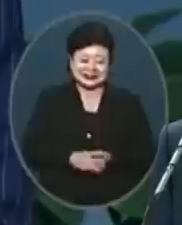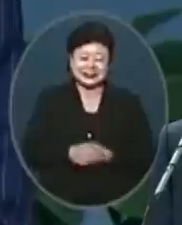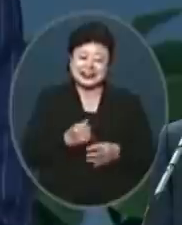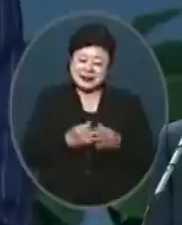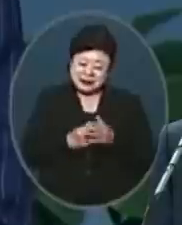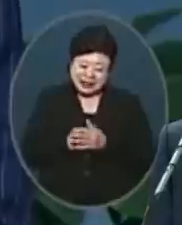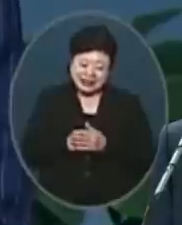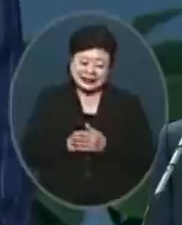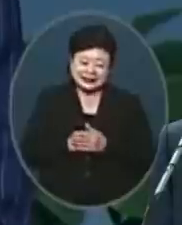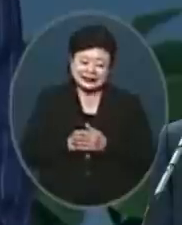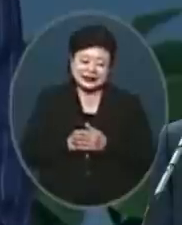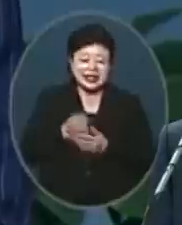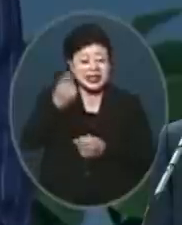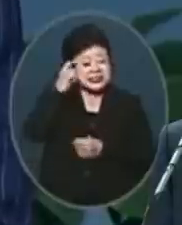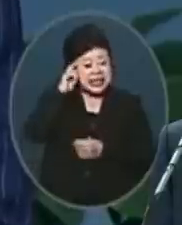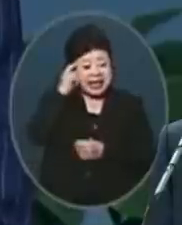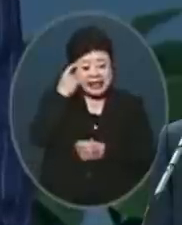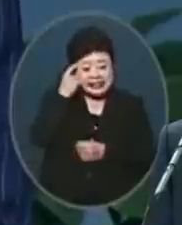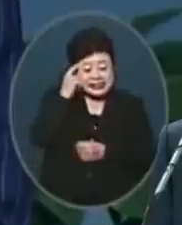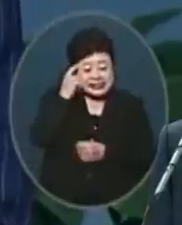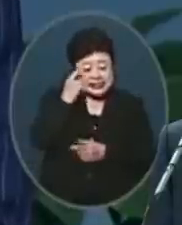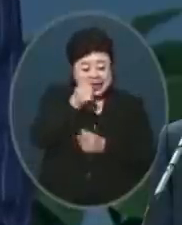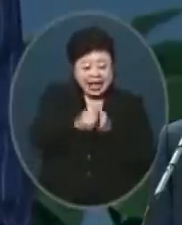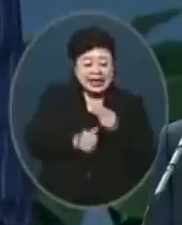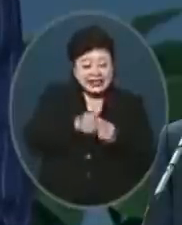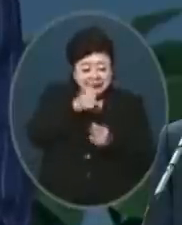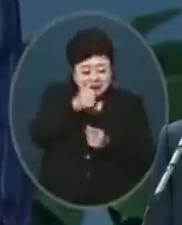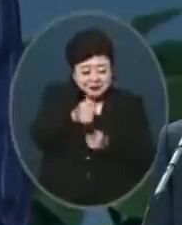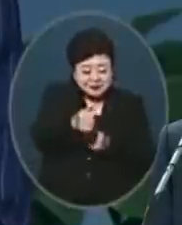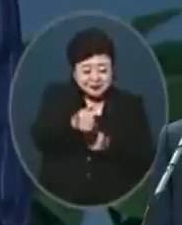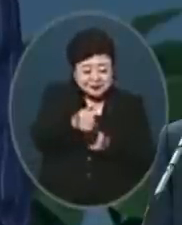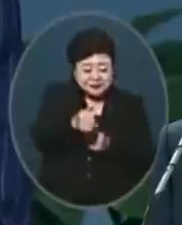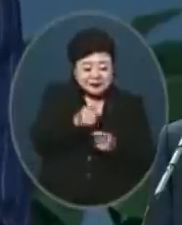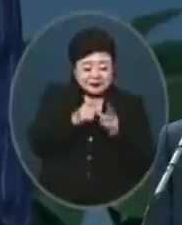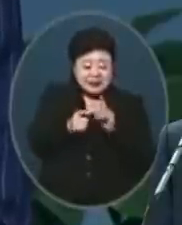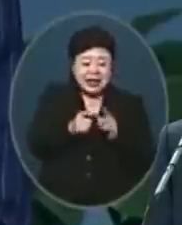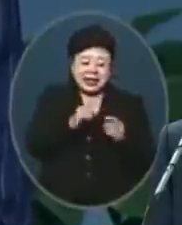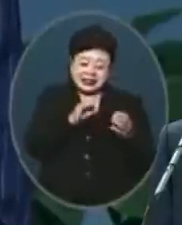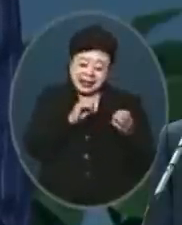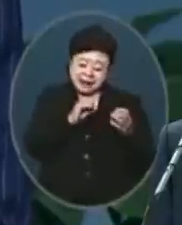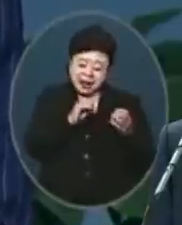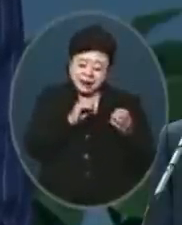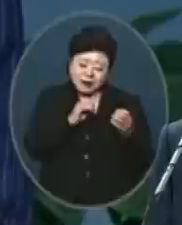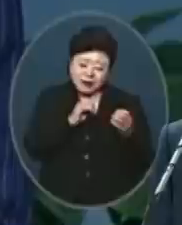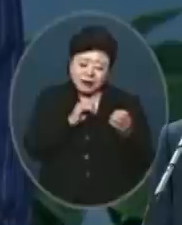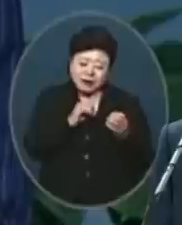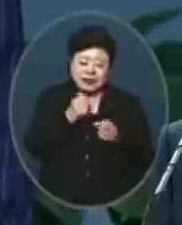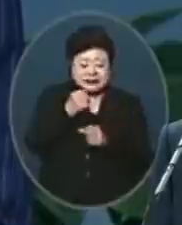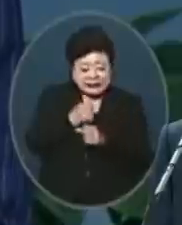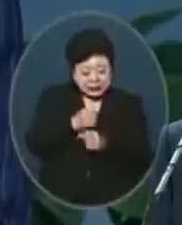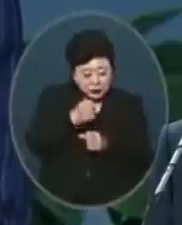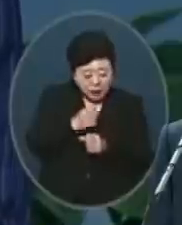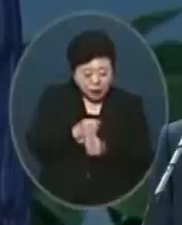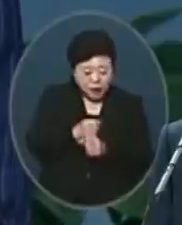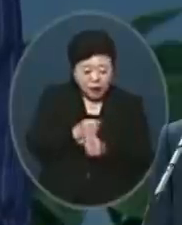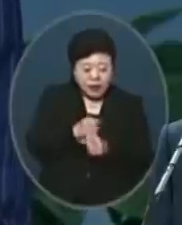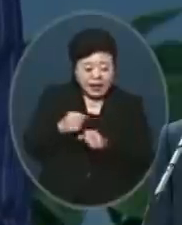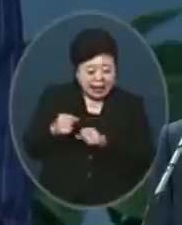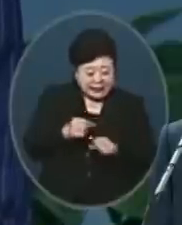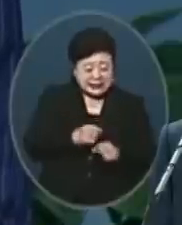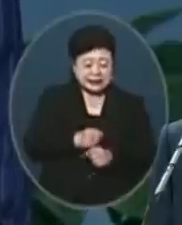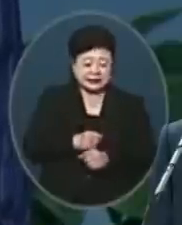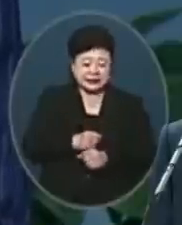그러므로 우리 생각이 하나님과 이야기를 하고 창조하고 생산하고